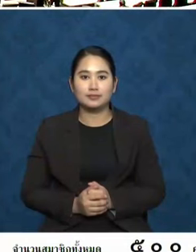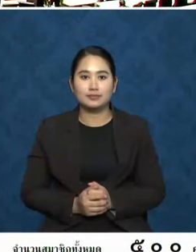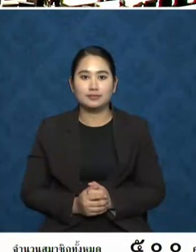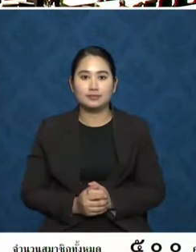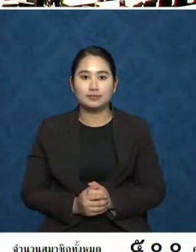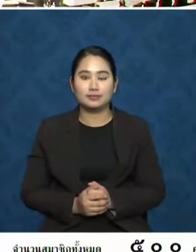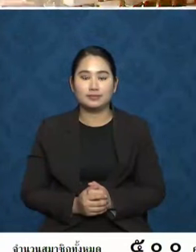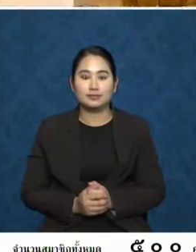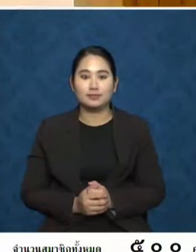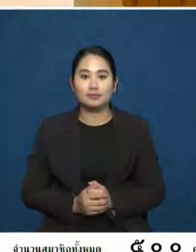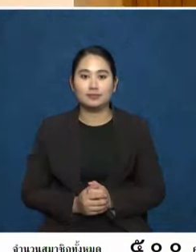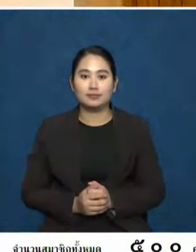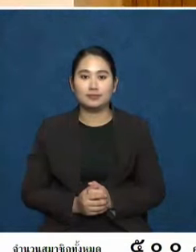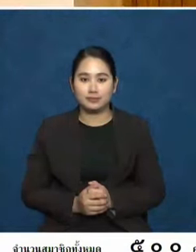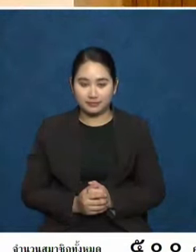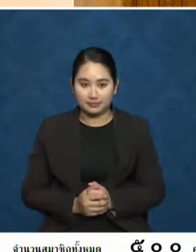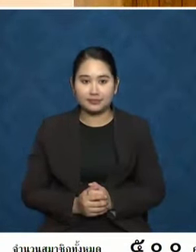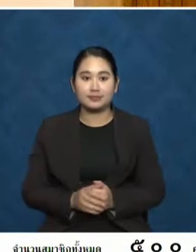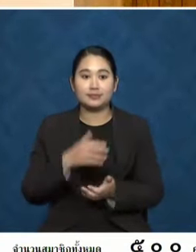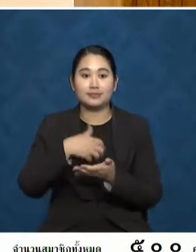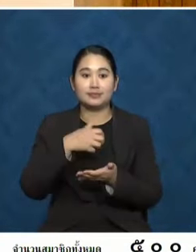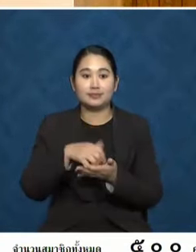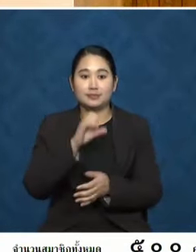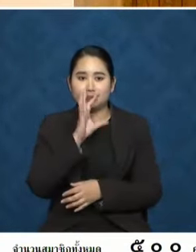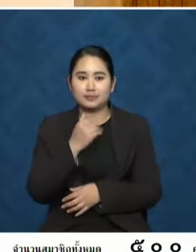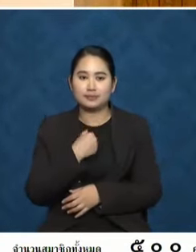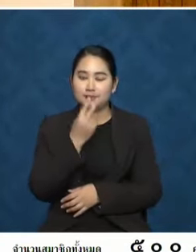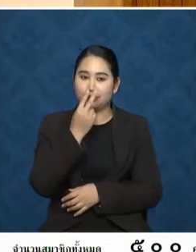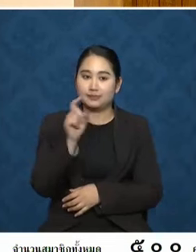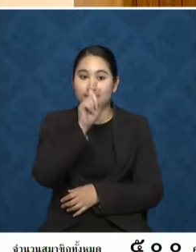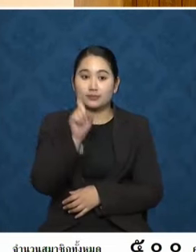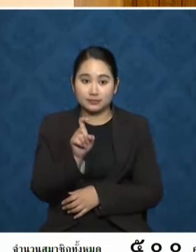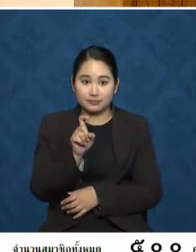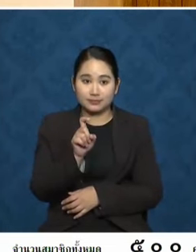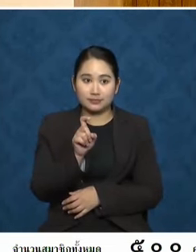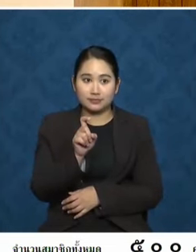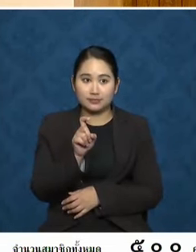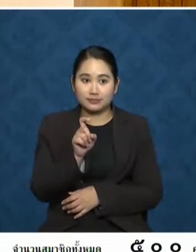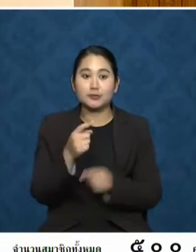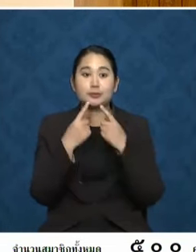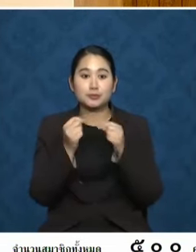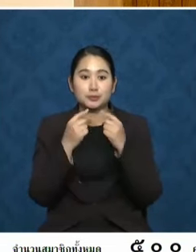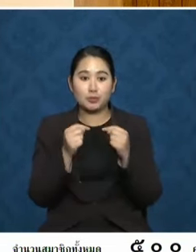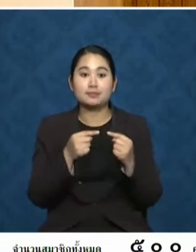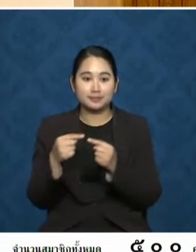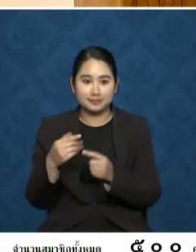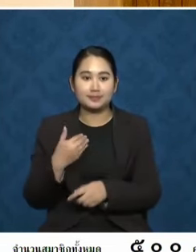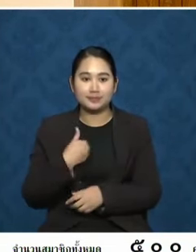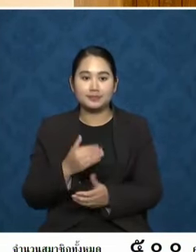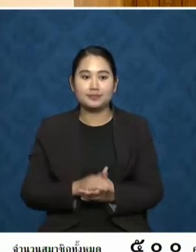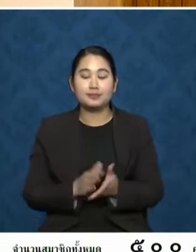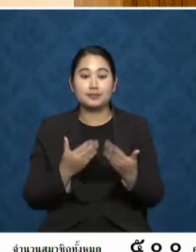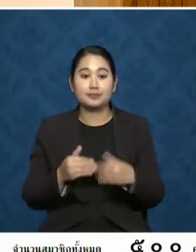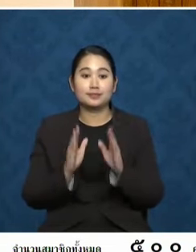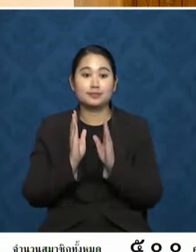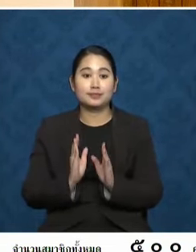ก็บึงต้นนะครับถ้ายังติดใจกเดี๋วให้ท่านต่อไปนะครับมี